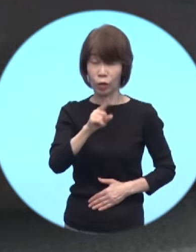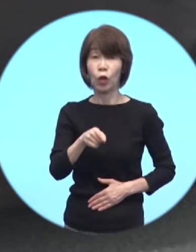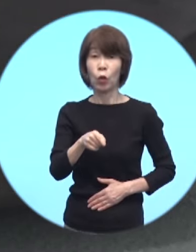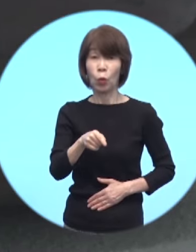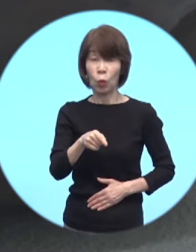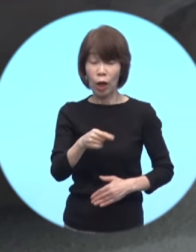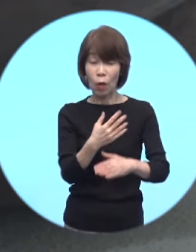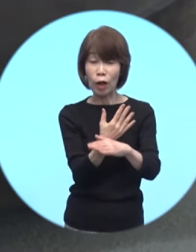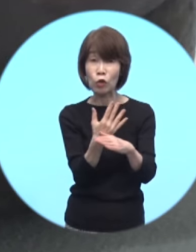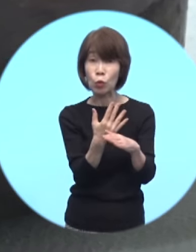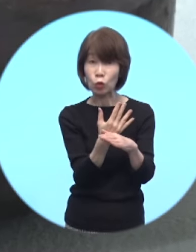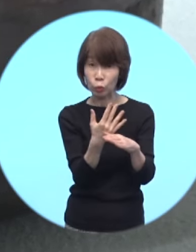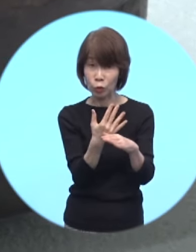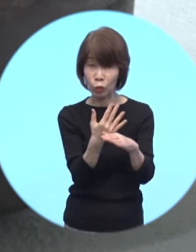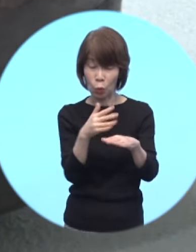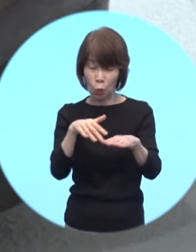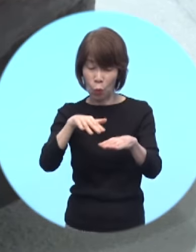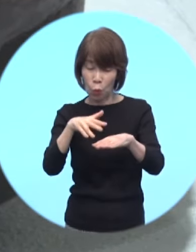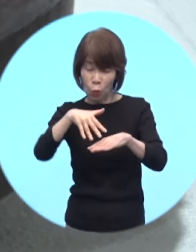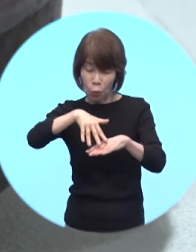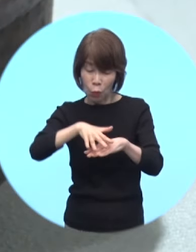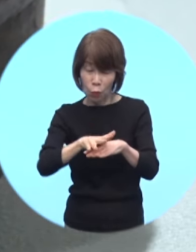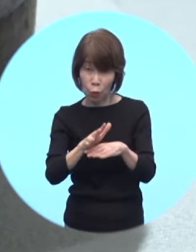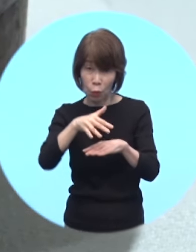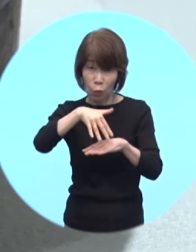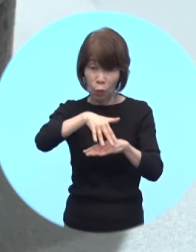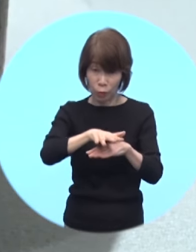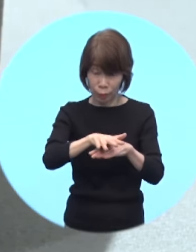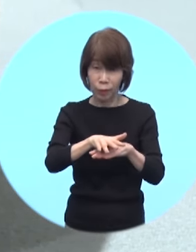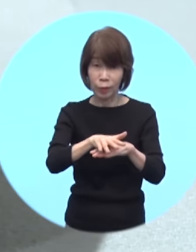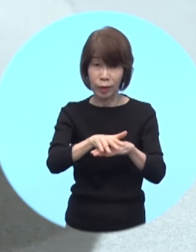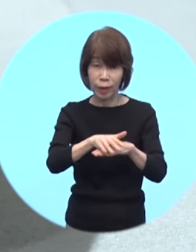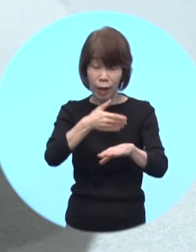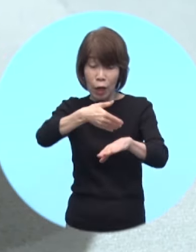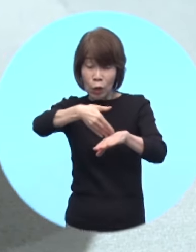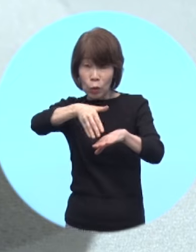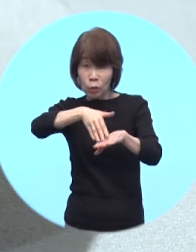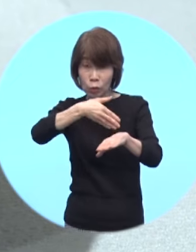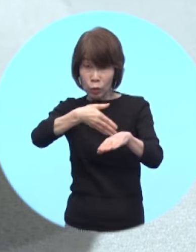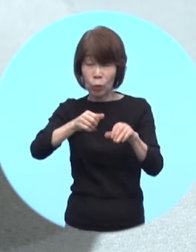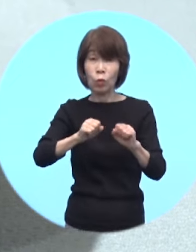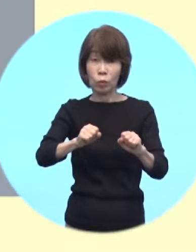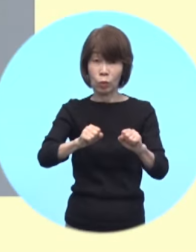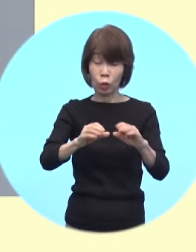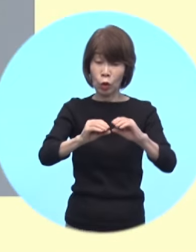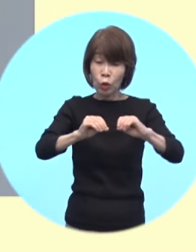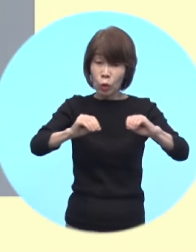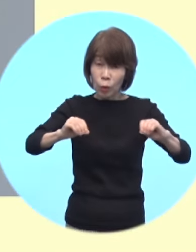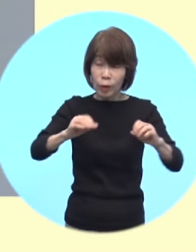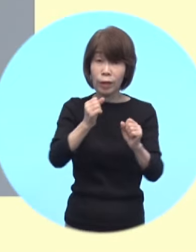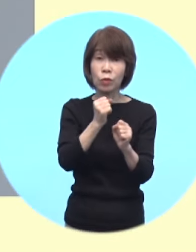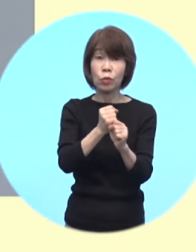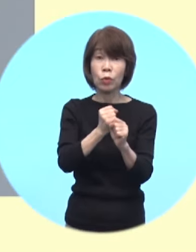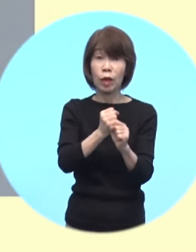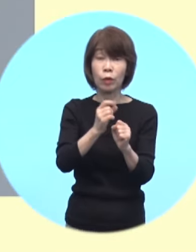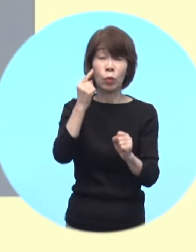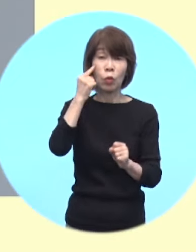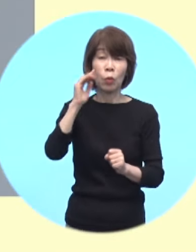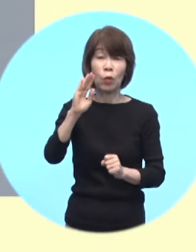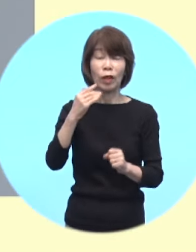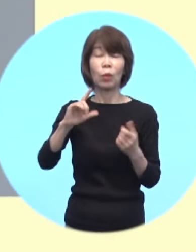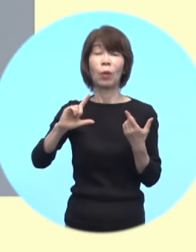籠状に編んで、そこに漆を塗ってるんです。パッと見縄文土器みたいに見えるんですけども、木の籠なので